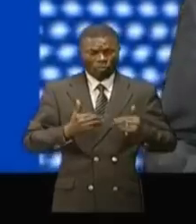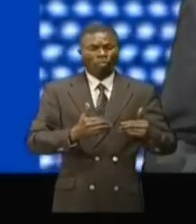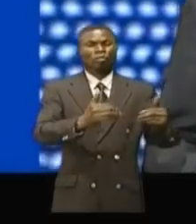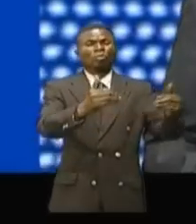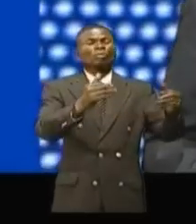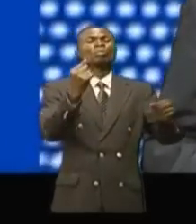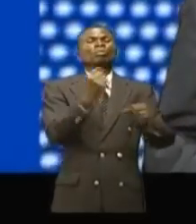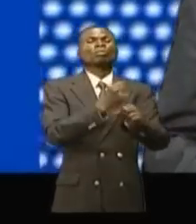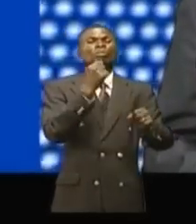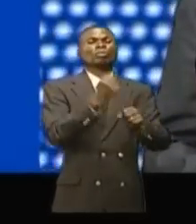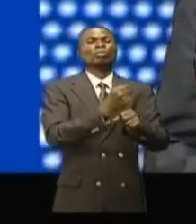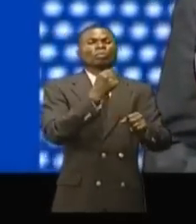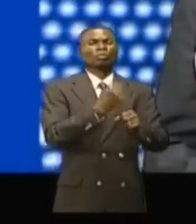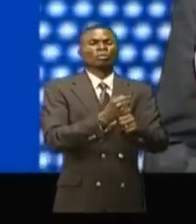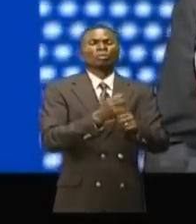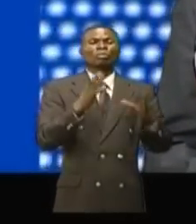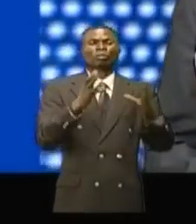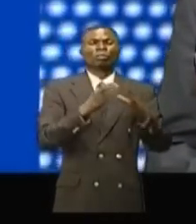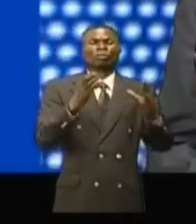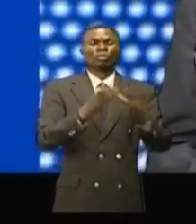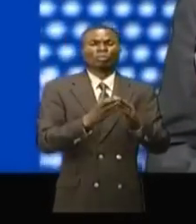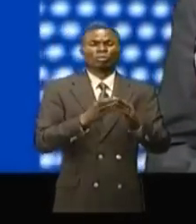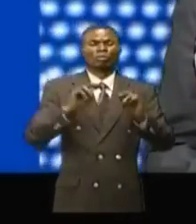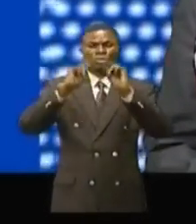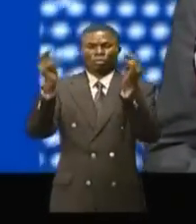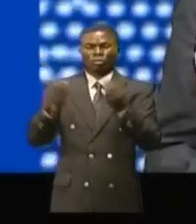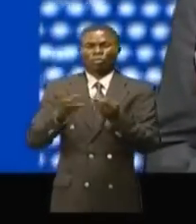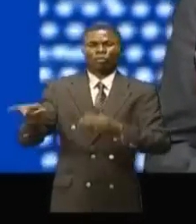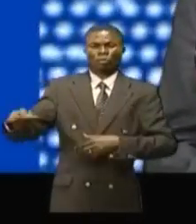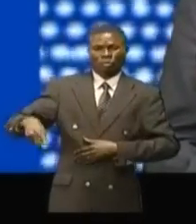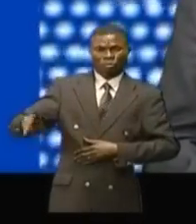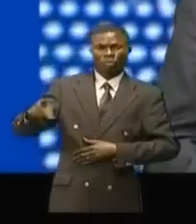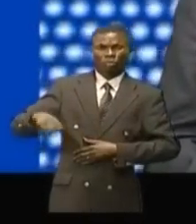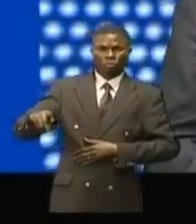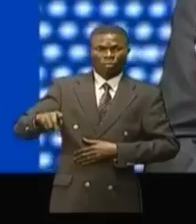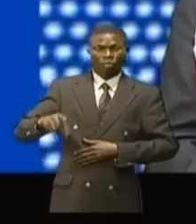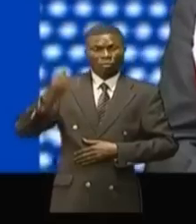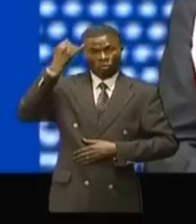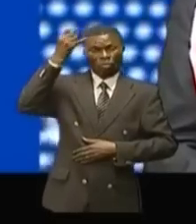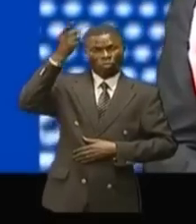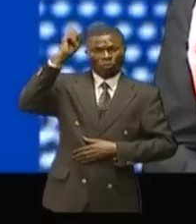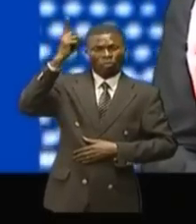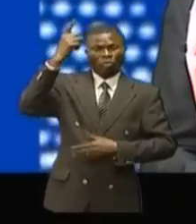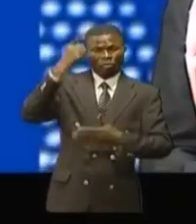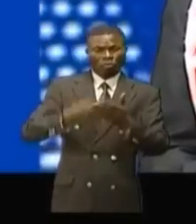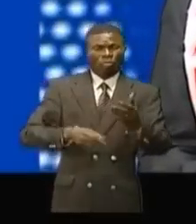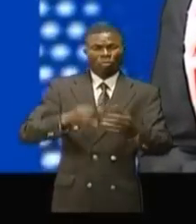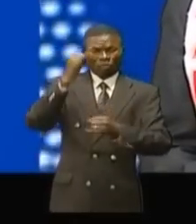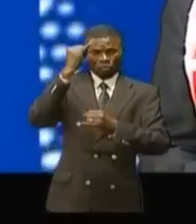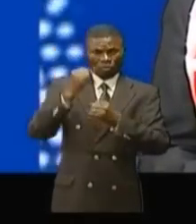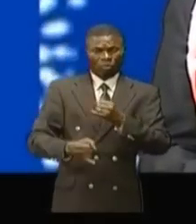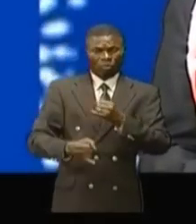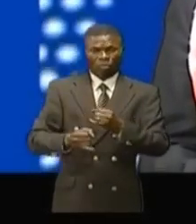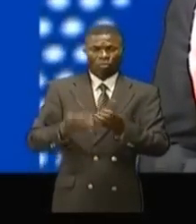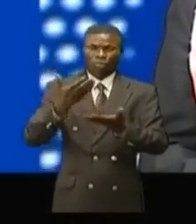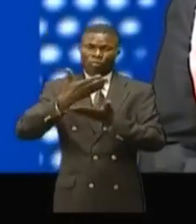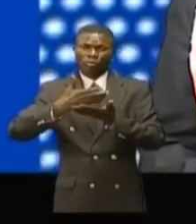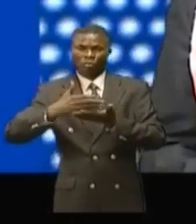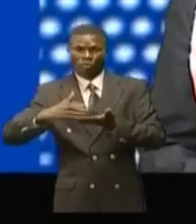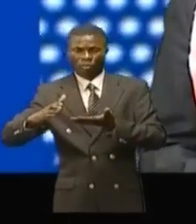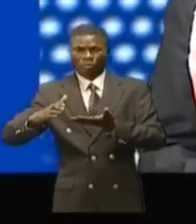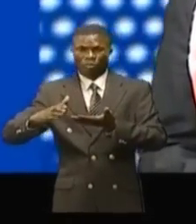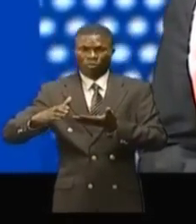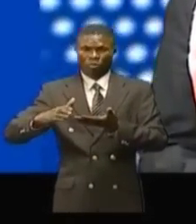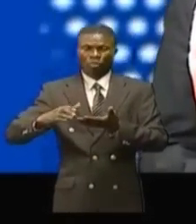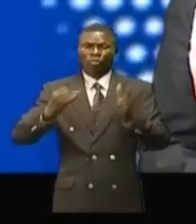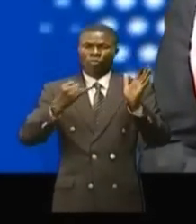son travail avec le caucus des provinces dans l'objectif de clôturer cette phase